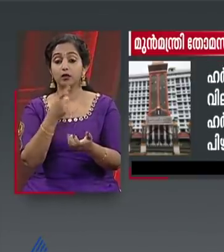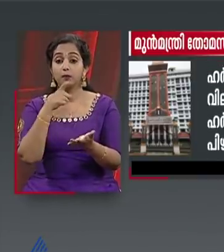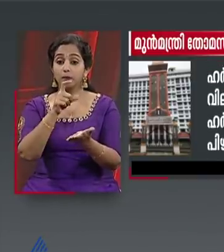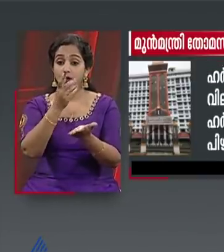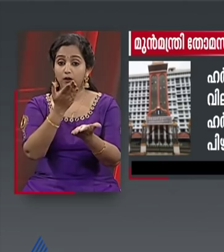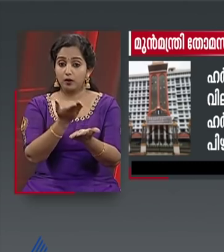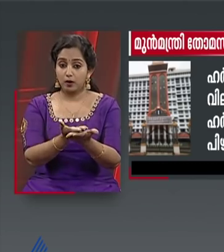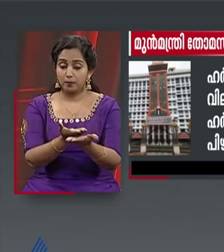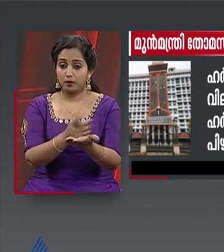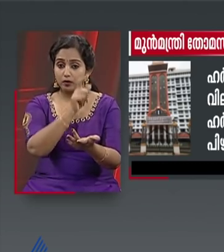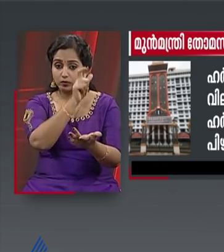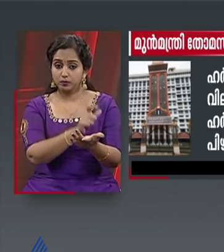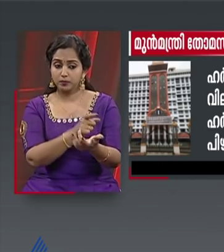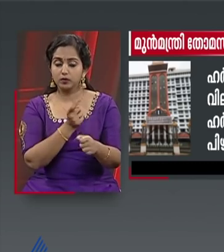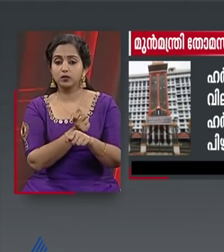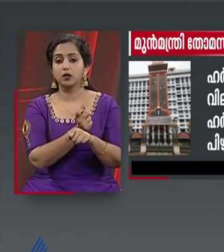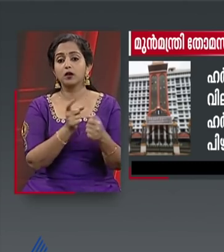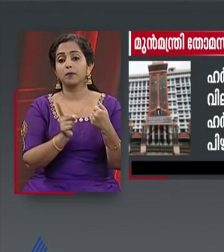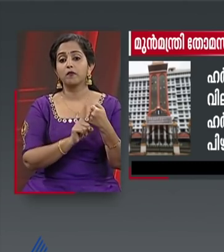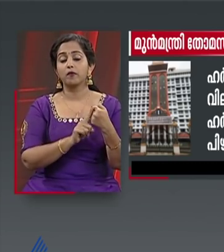10,000 രൂപ പിഴയൊടുക്കാനും നിർദ്ദേശിച്ചു.